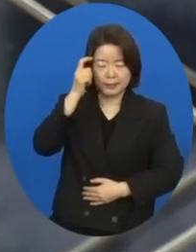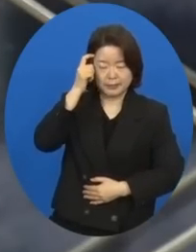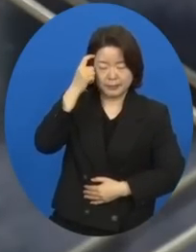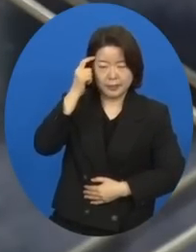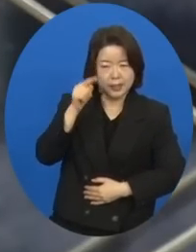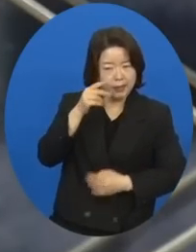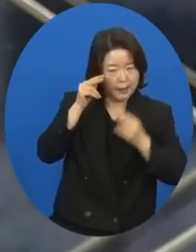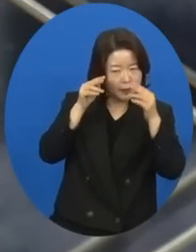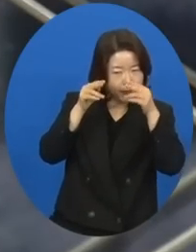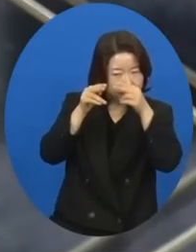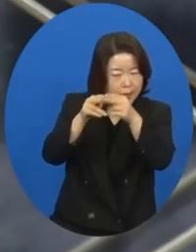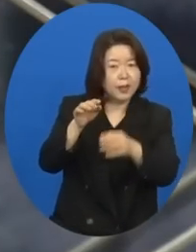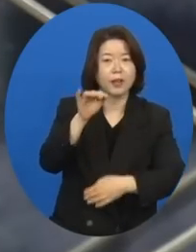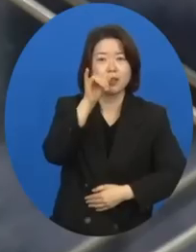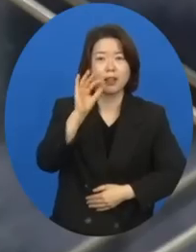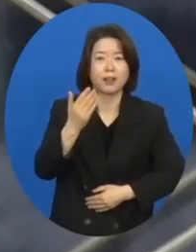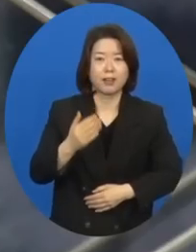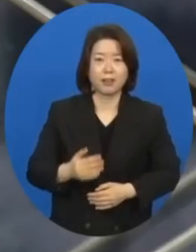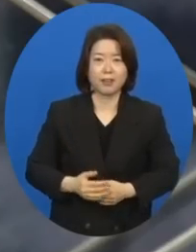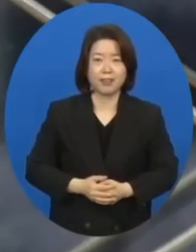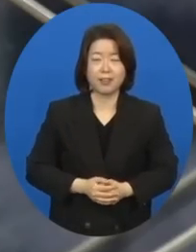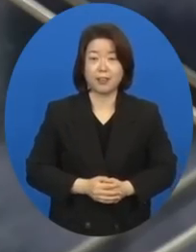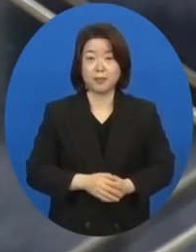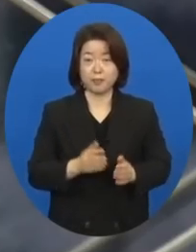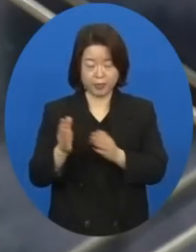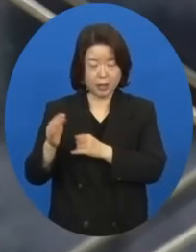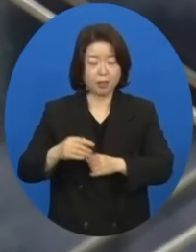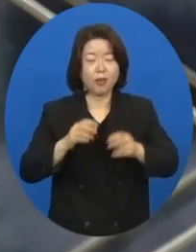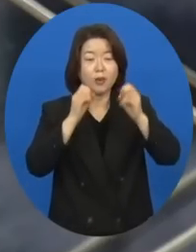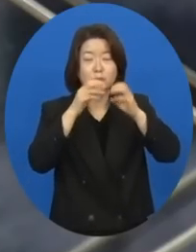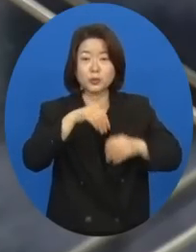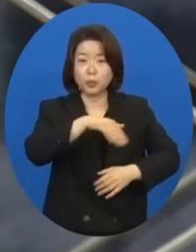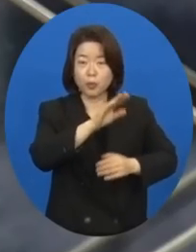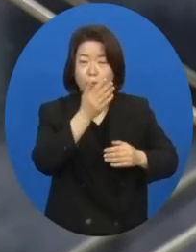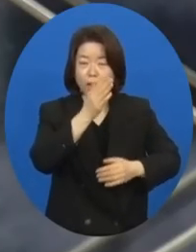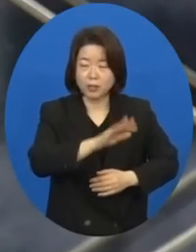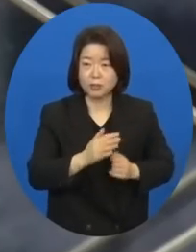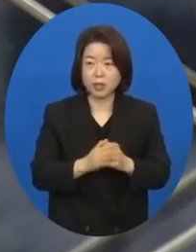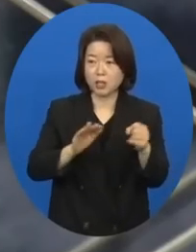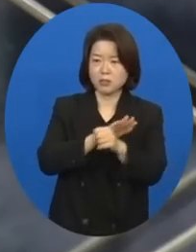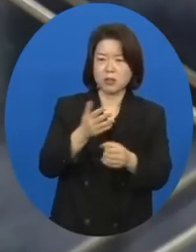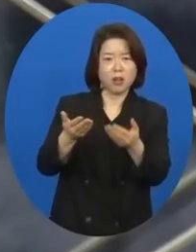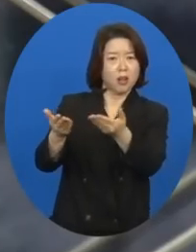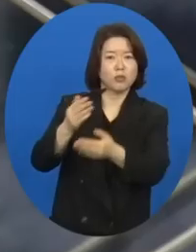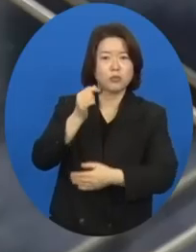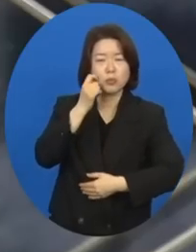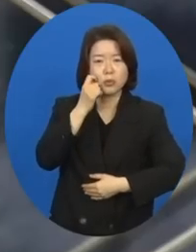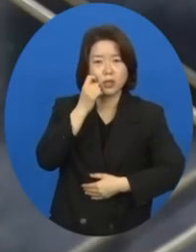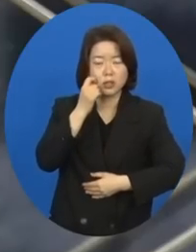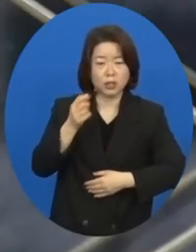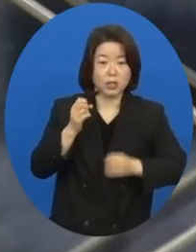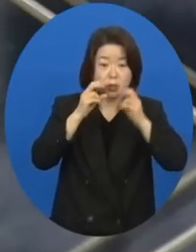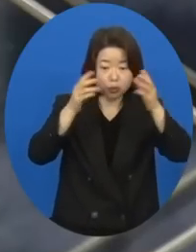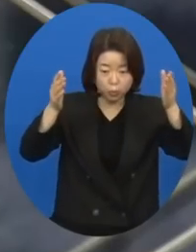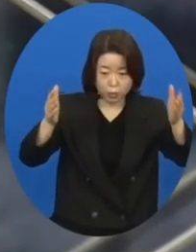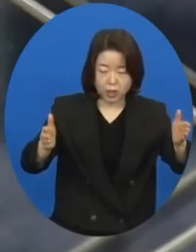바라보게 되고 선교를 갔는데 사랑이 되지 않으니까 선교 기간 내내 너무너무